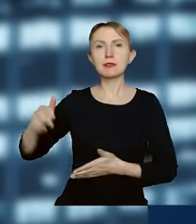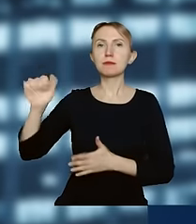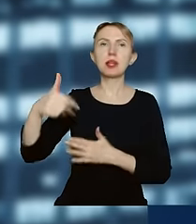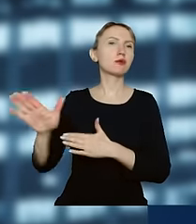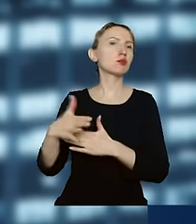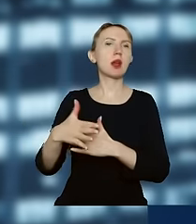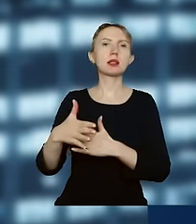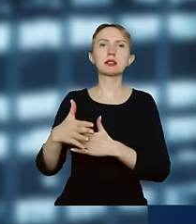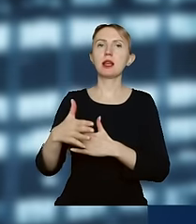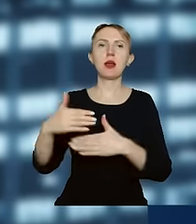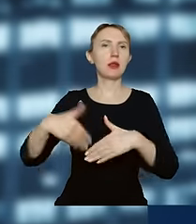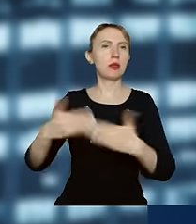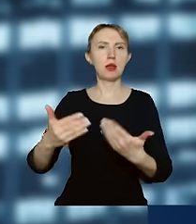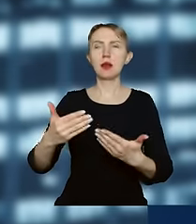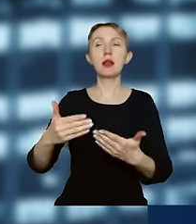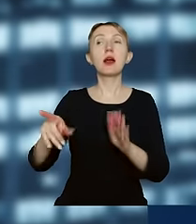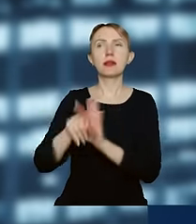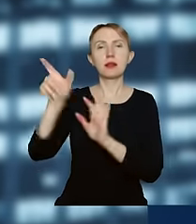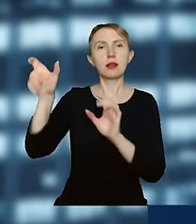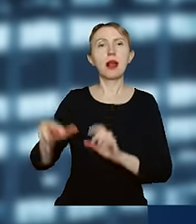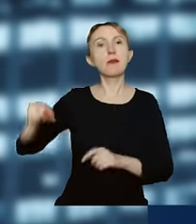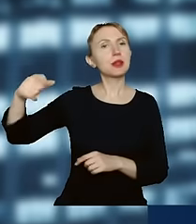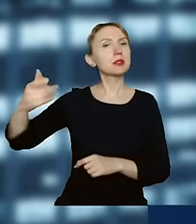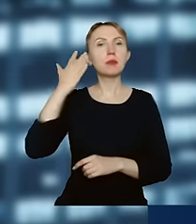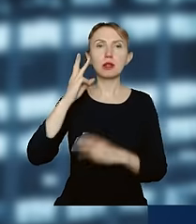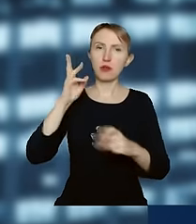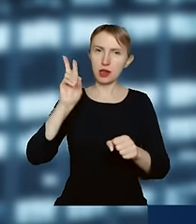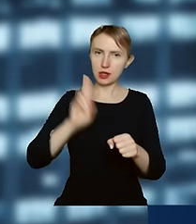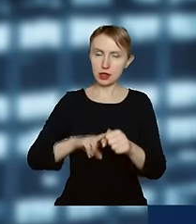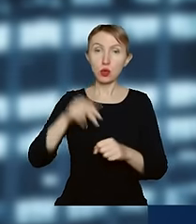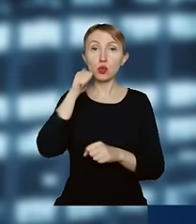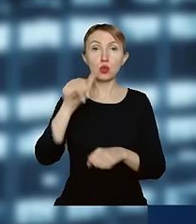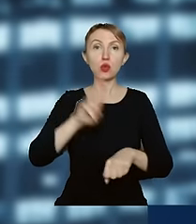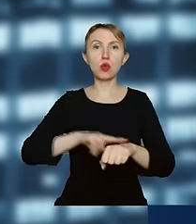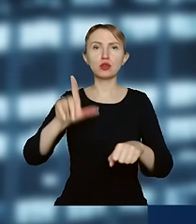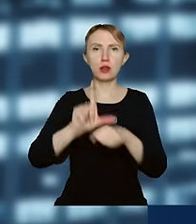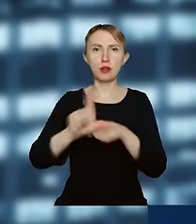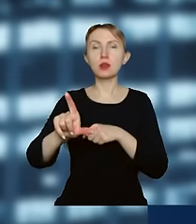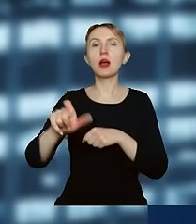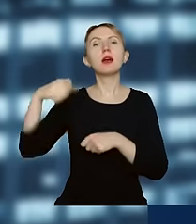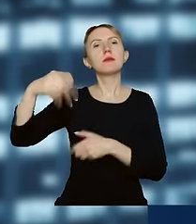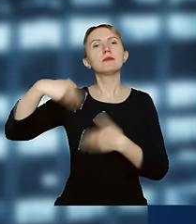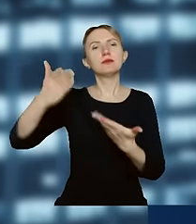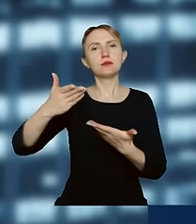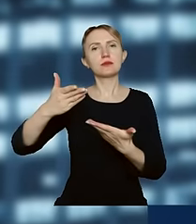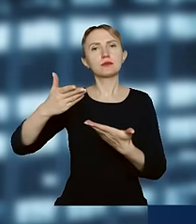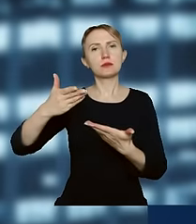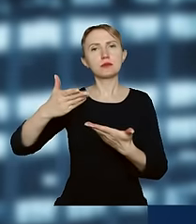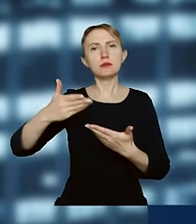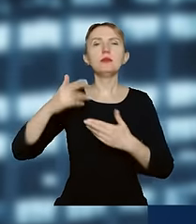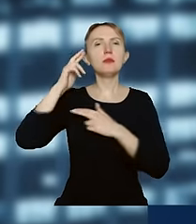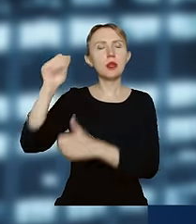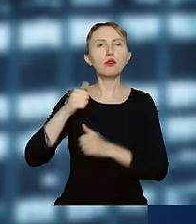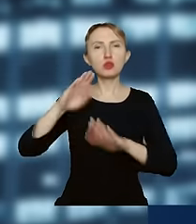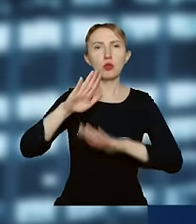jest dla prezydenta ważną datą. Jutro o 12:00 nie bez przyczyny prezydent wręczy sztandar dowództwu Wojsk Obrony Terytorialnej.